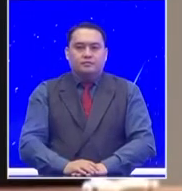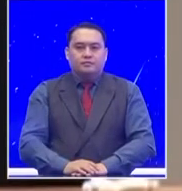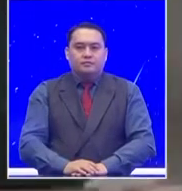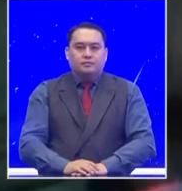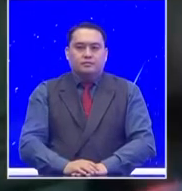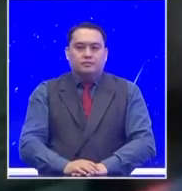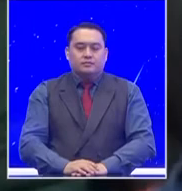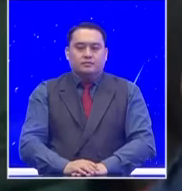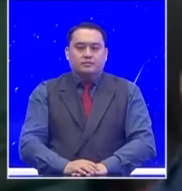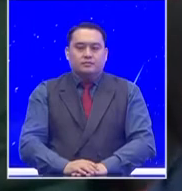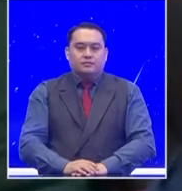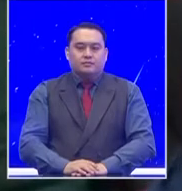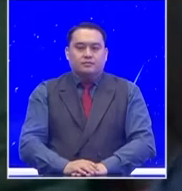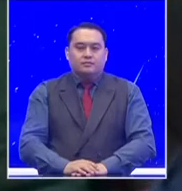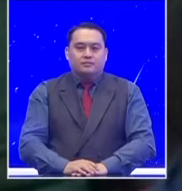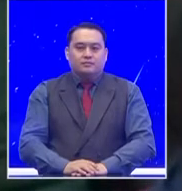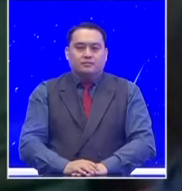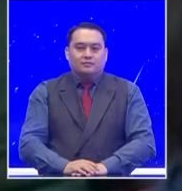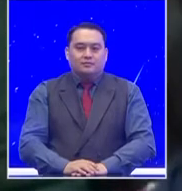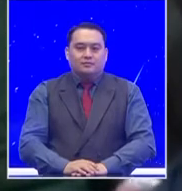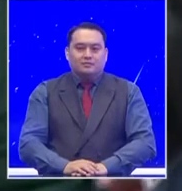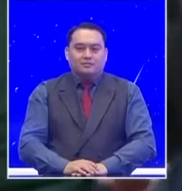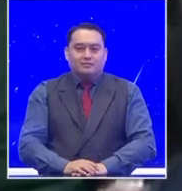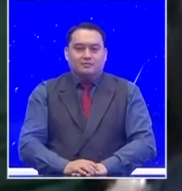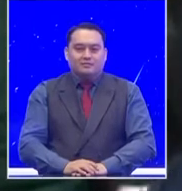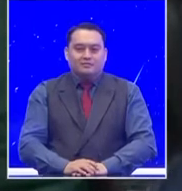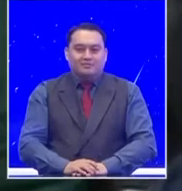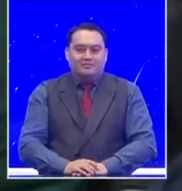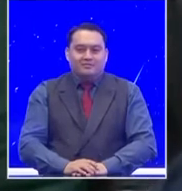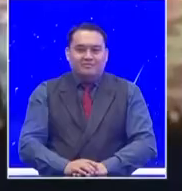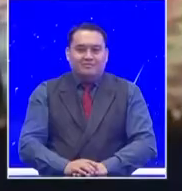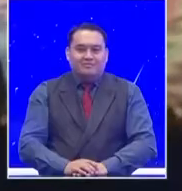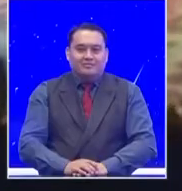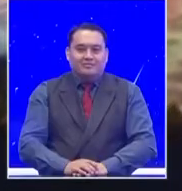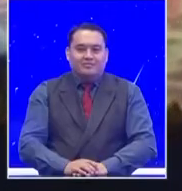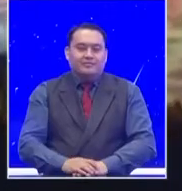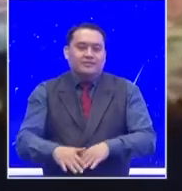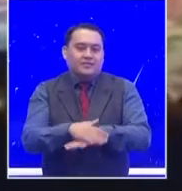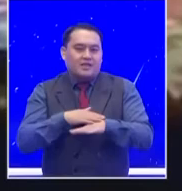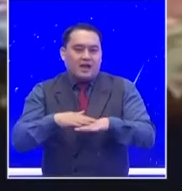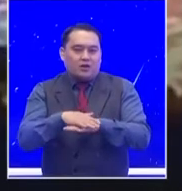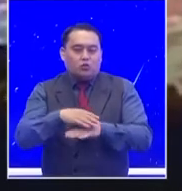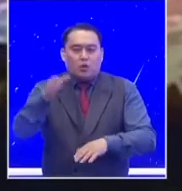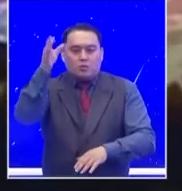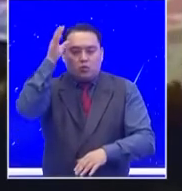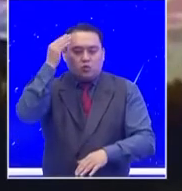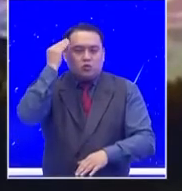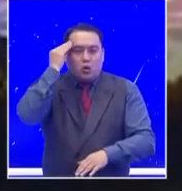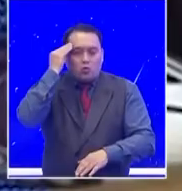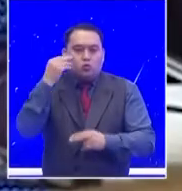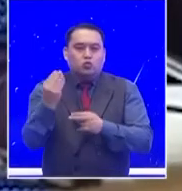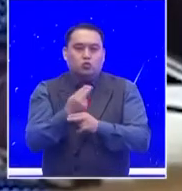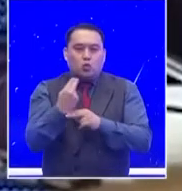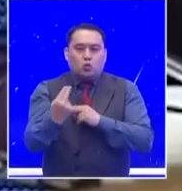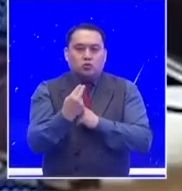Хайлайн, хайлайн, хайлайн. Народная мудрость гласит, успех учителя –